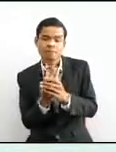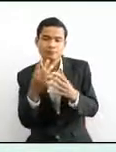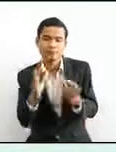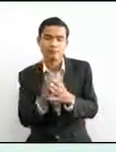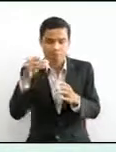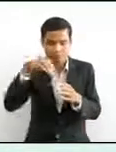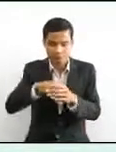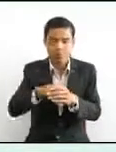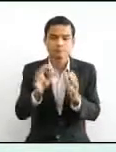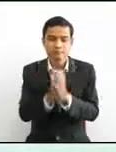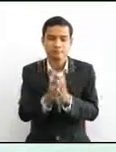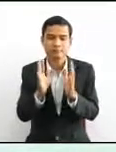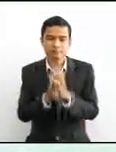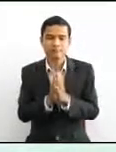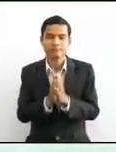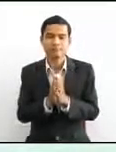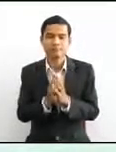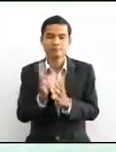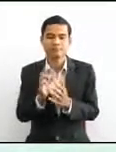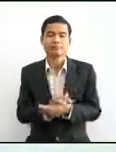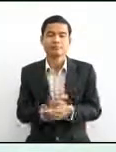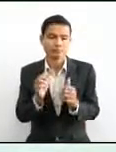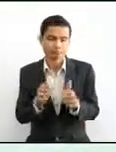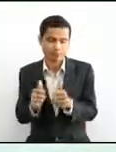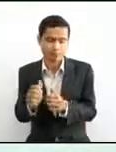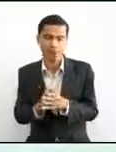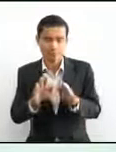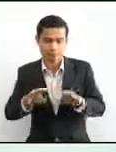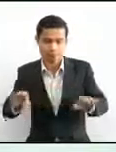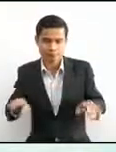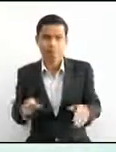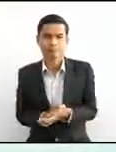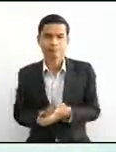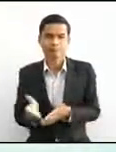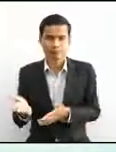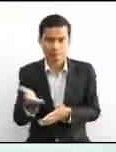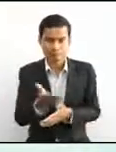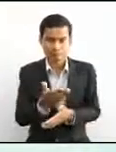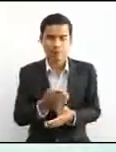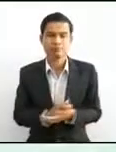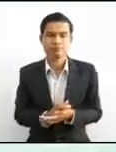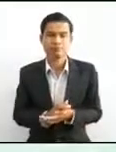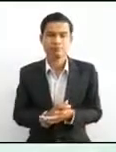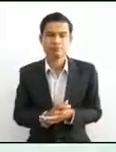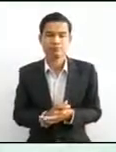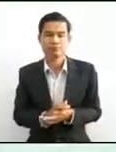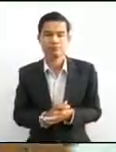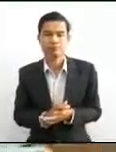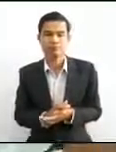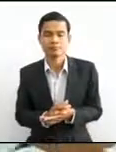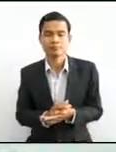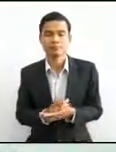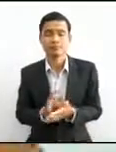đáy môi. Pi. Chà, là con tự ạc ní. Ờ, dưỡng. Nâng đo